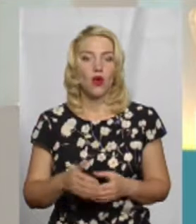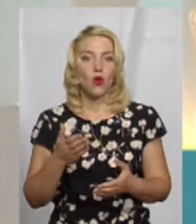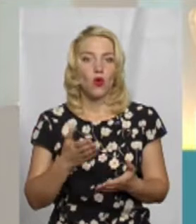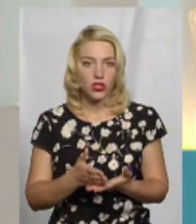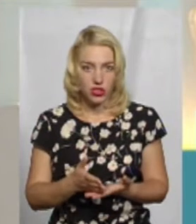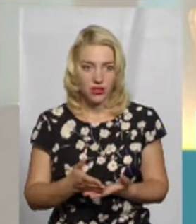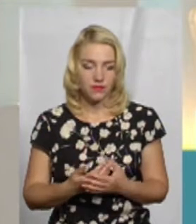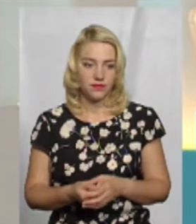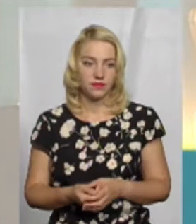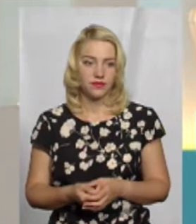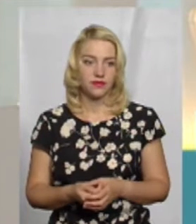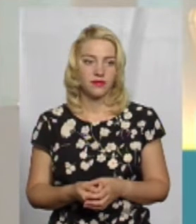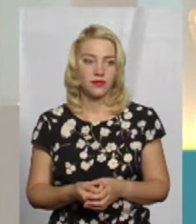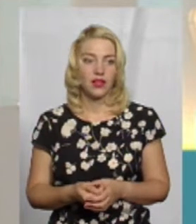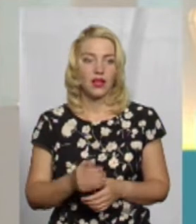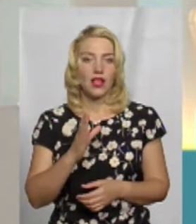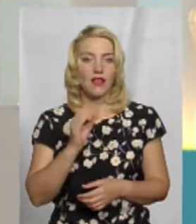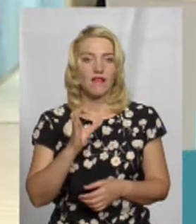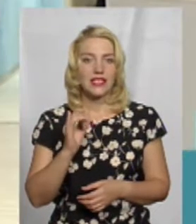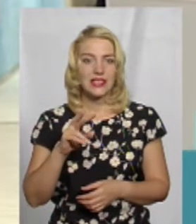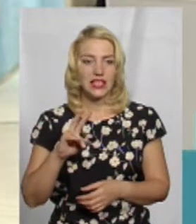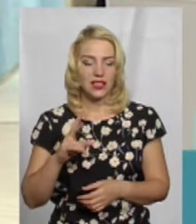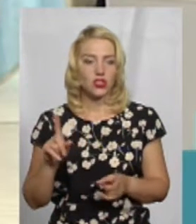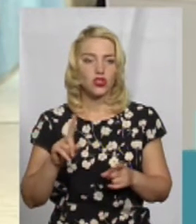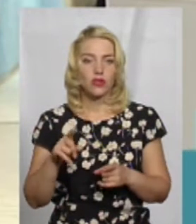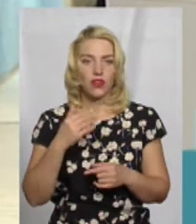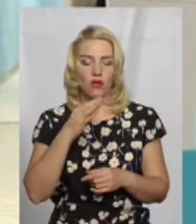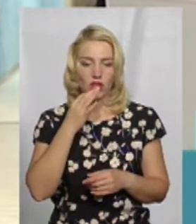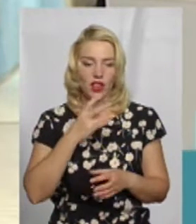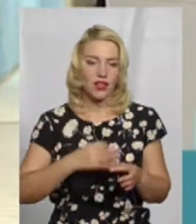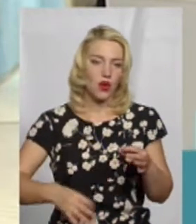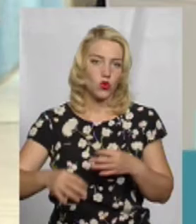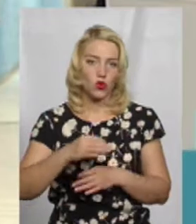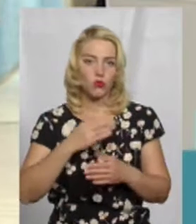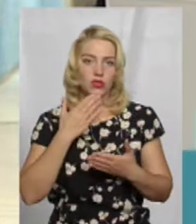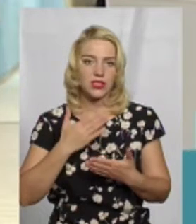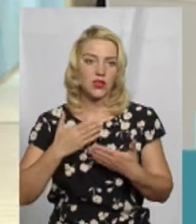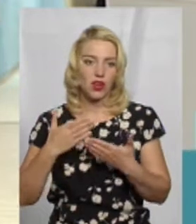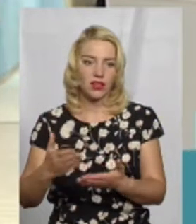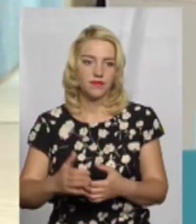Отже, пане Василю, що було на круглому столі сьогодні?